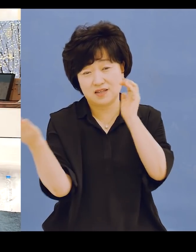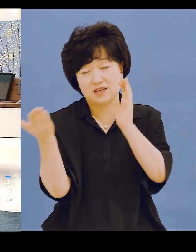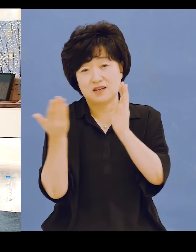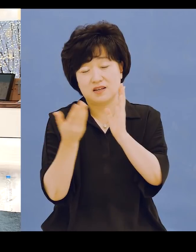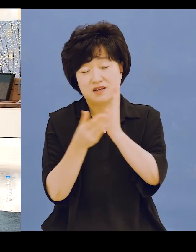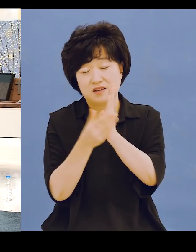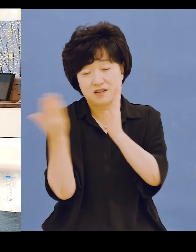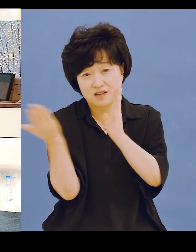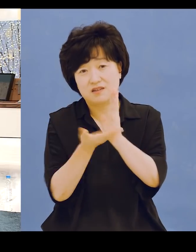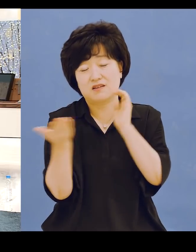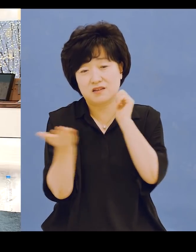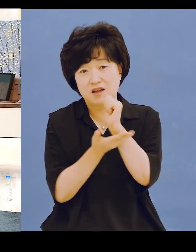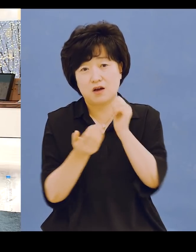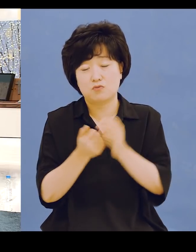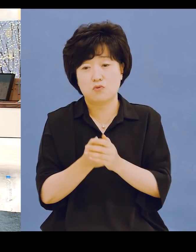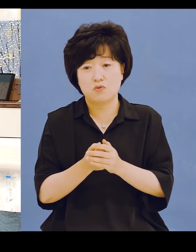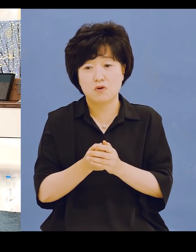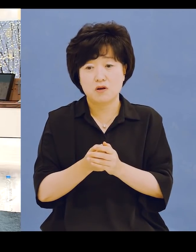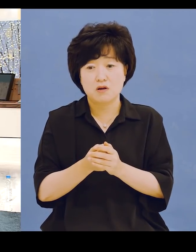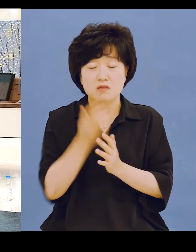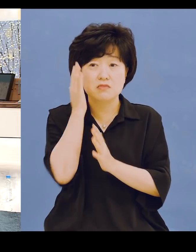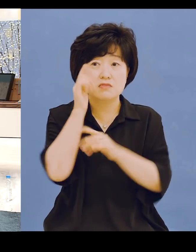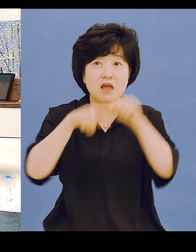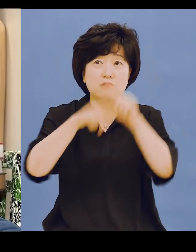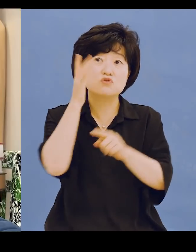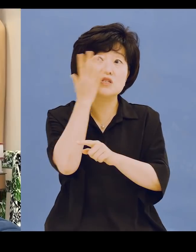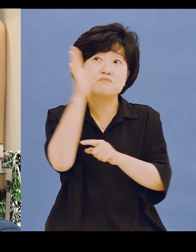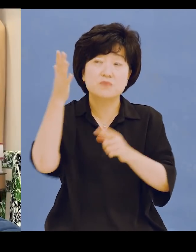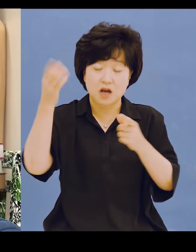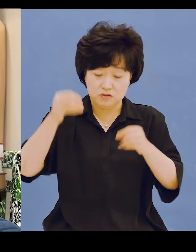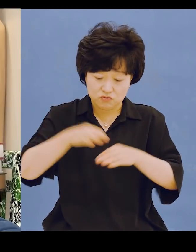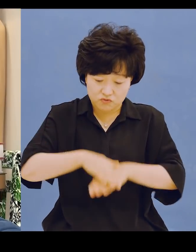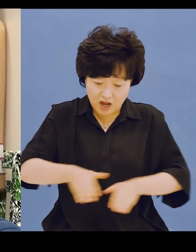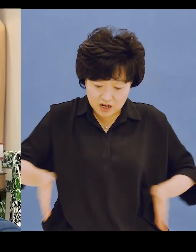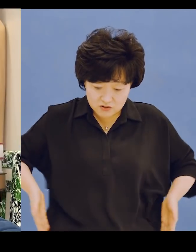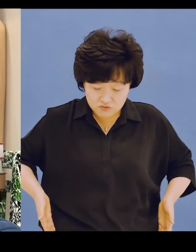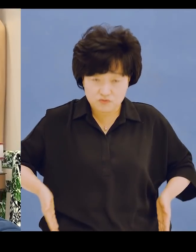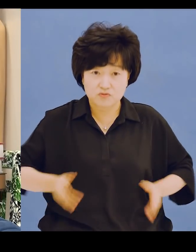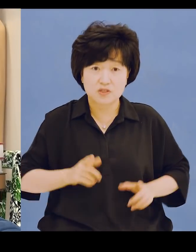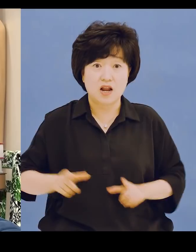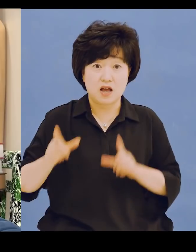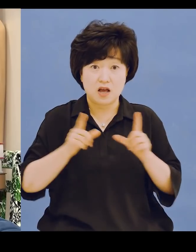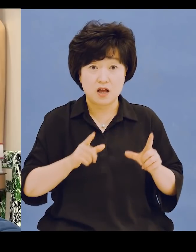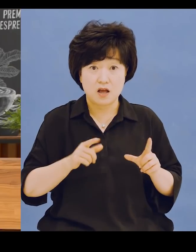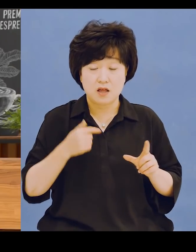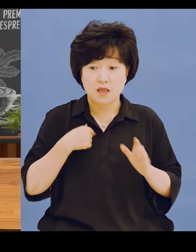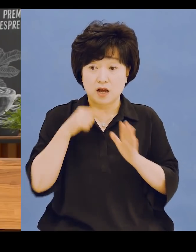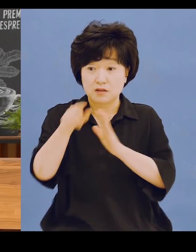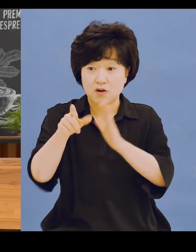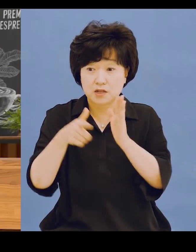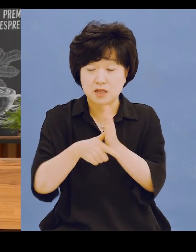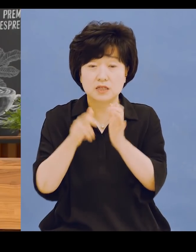이렇게 풀잎을 가리고 살던 사람들인데 네. 제가 들어갔을 때는 사람을 먹진